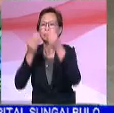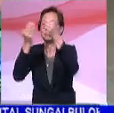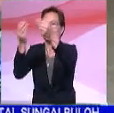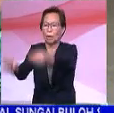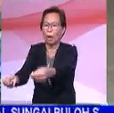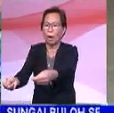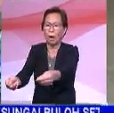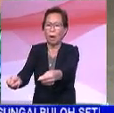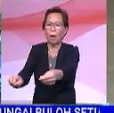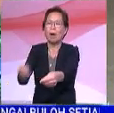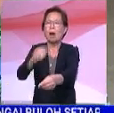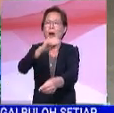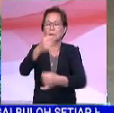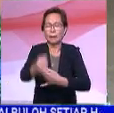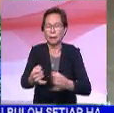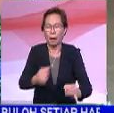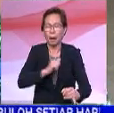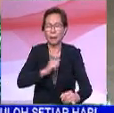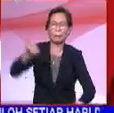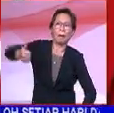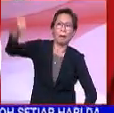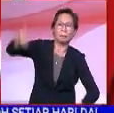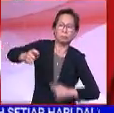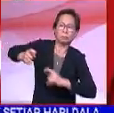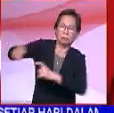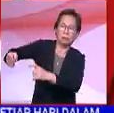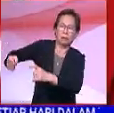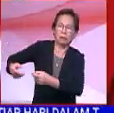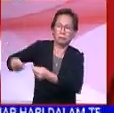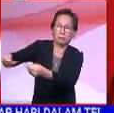kepada pihak Jabatan Agama atasan.